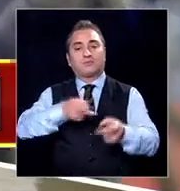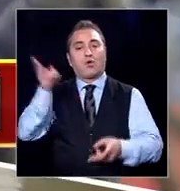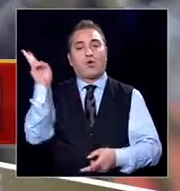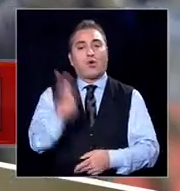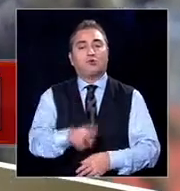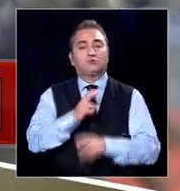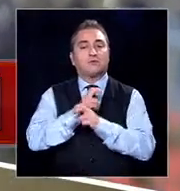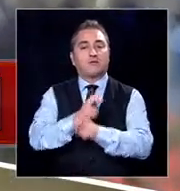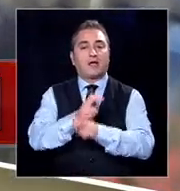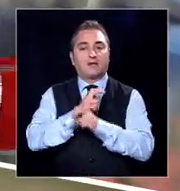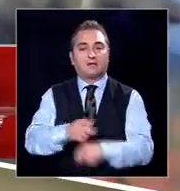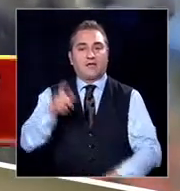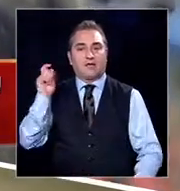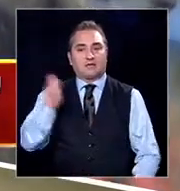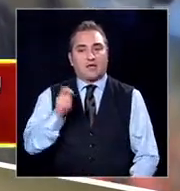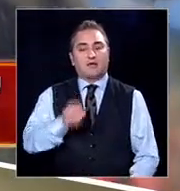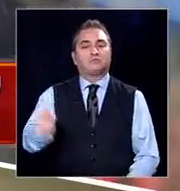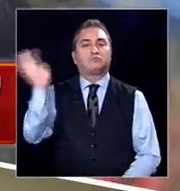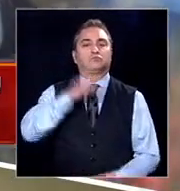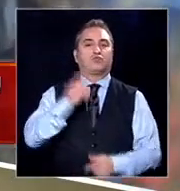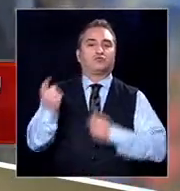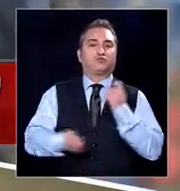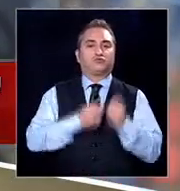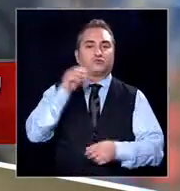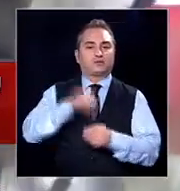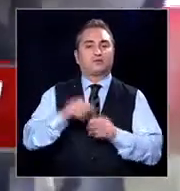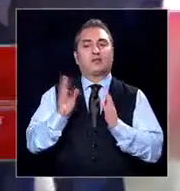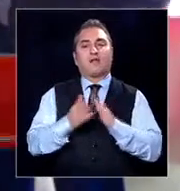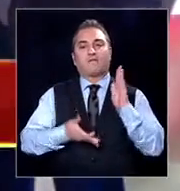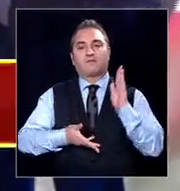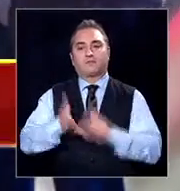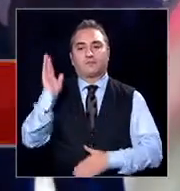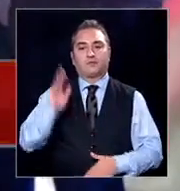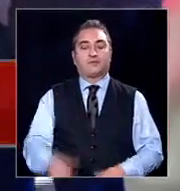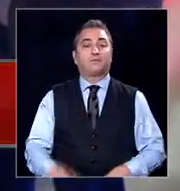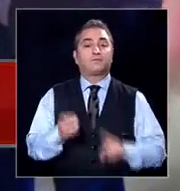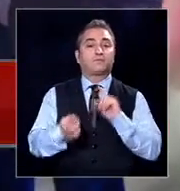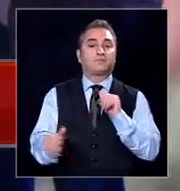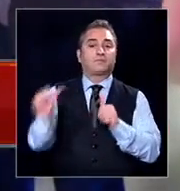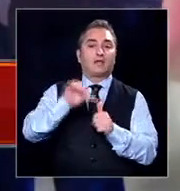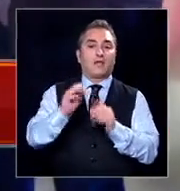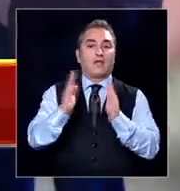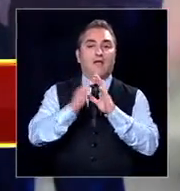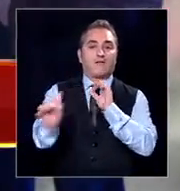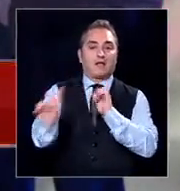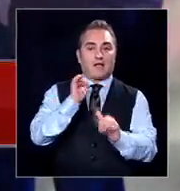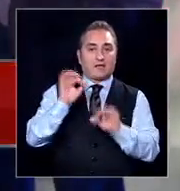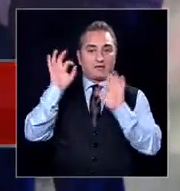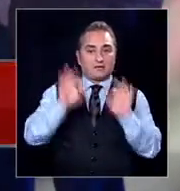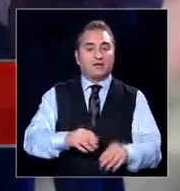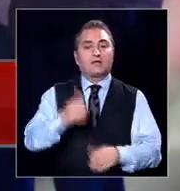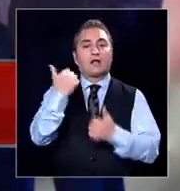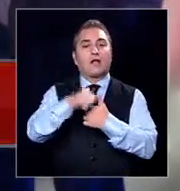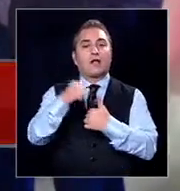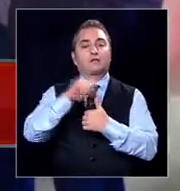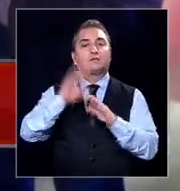tehditler savurdu. Sonra da işe gitmek üzere evden ayrıldı. Tekrar eve döndüğünde ise karısını elinde av